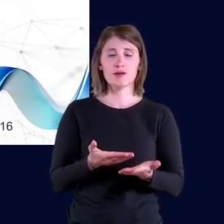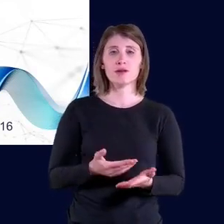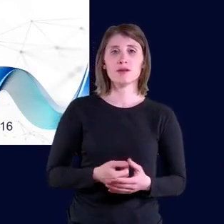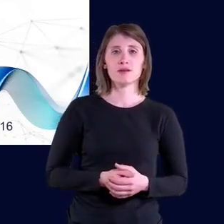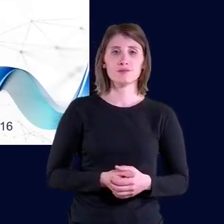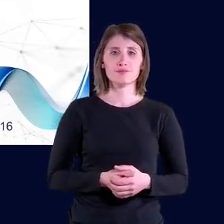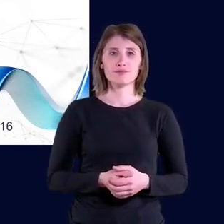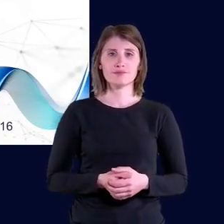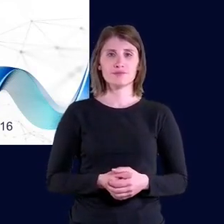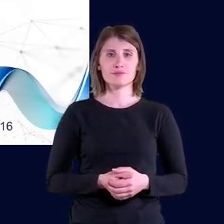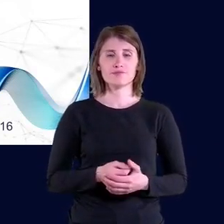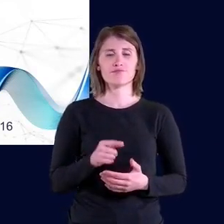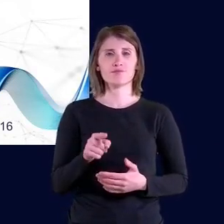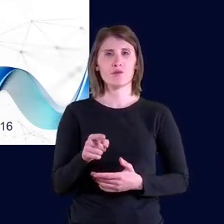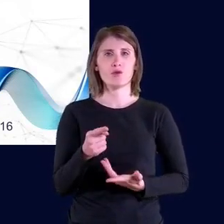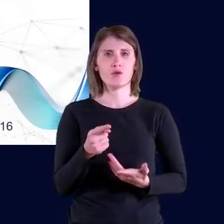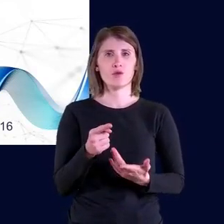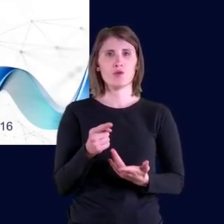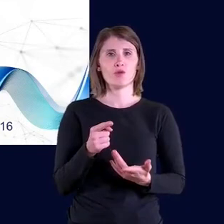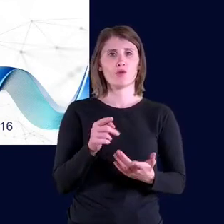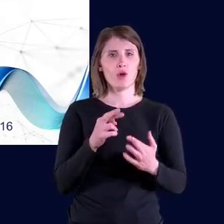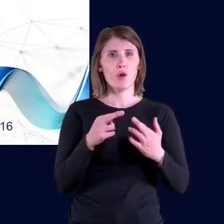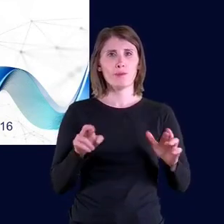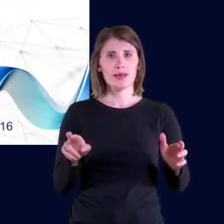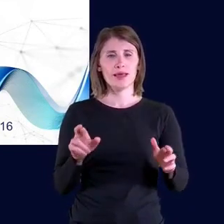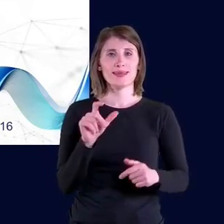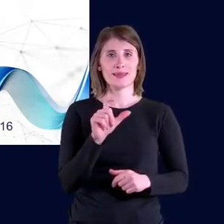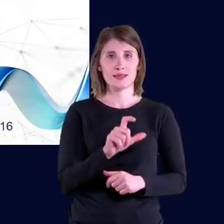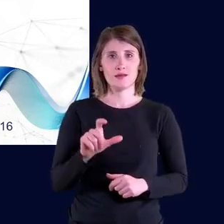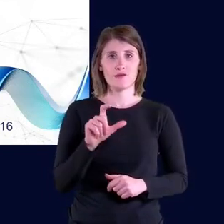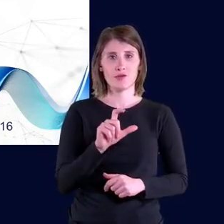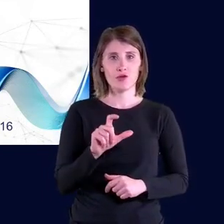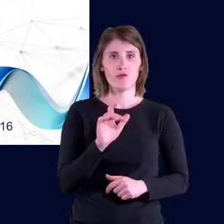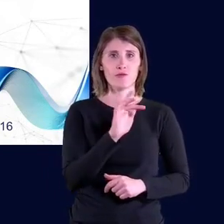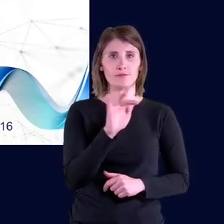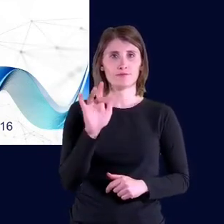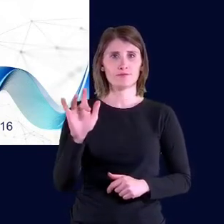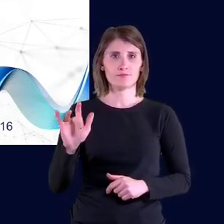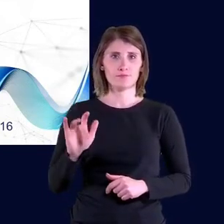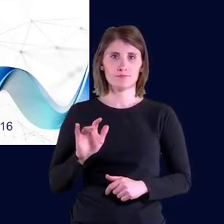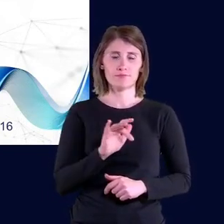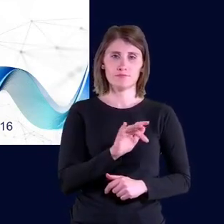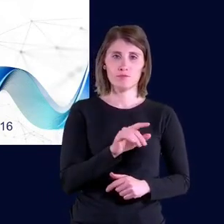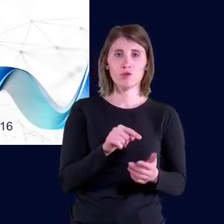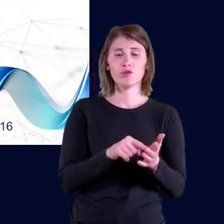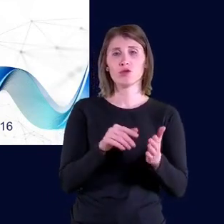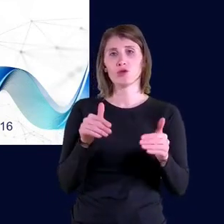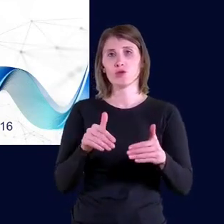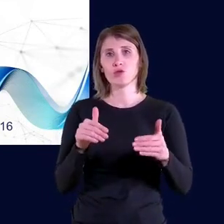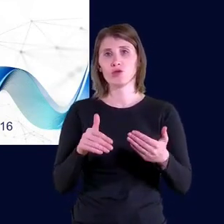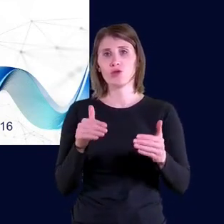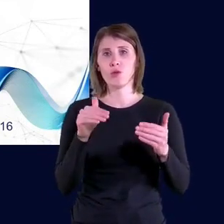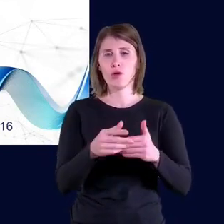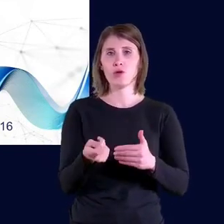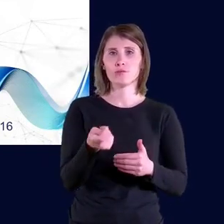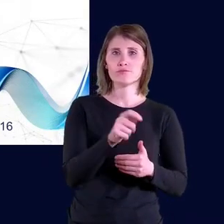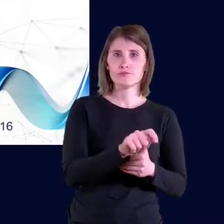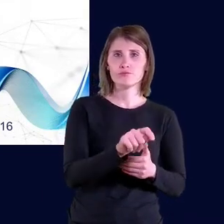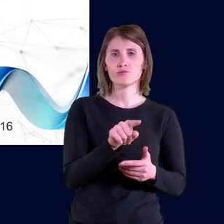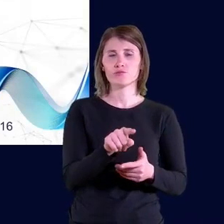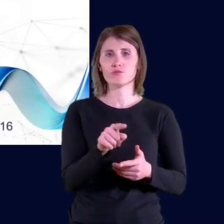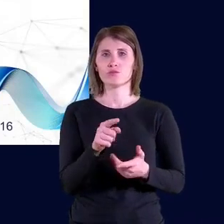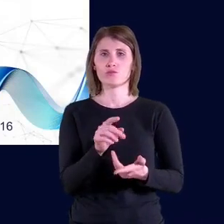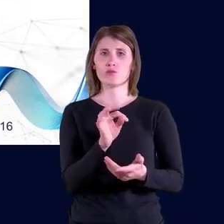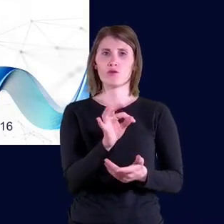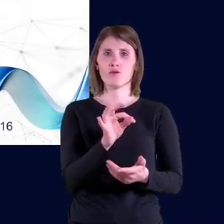widzimy obiekty cyfrowe które są zamieszczane które mogą zostać opatrzone współrzędnymi